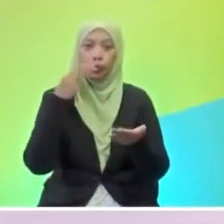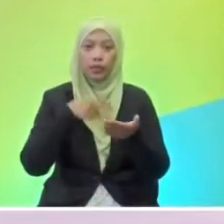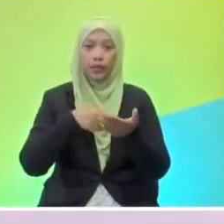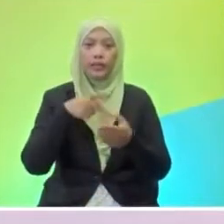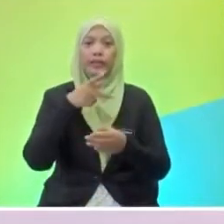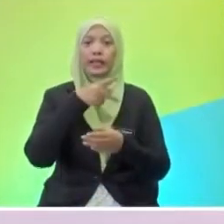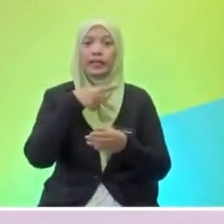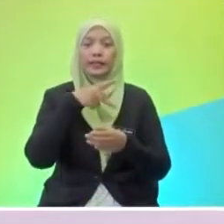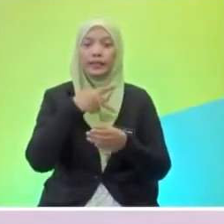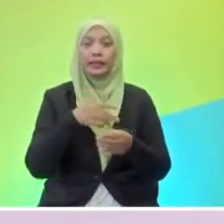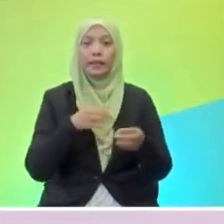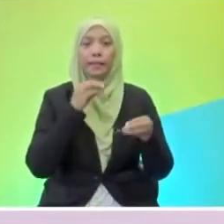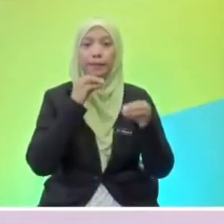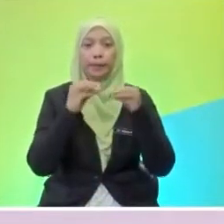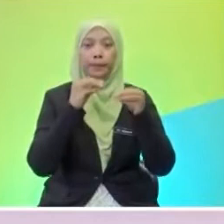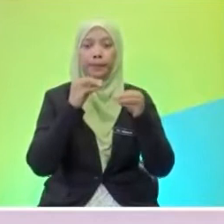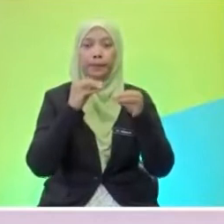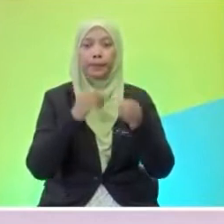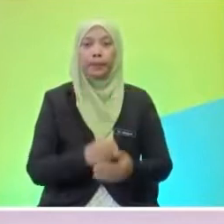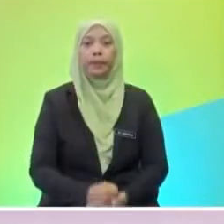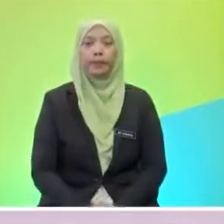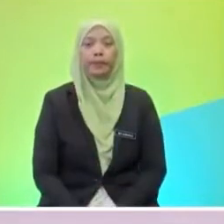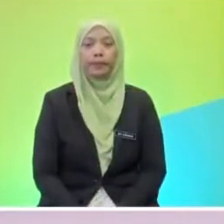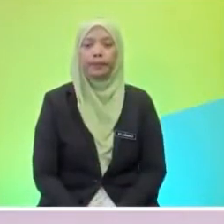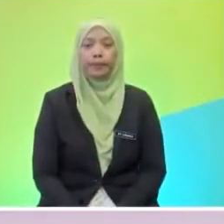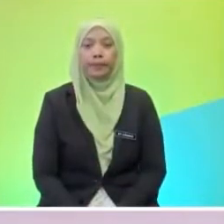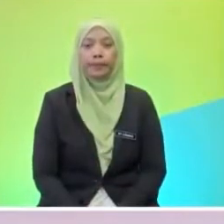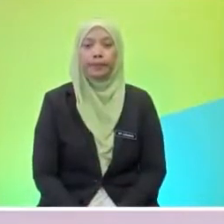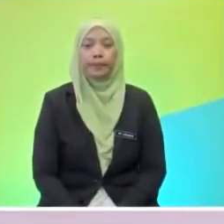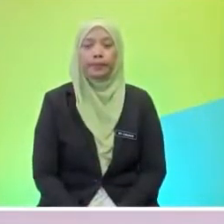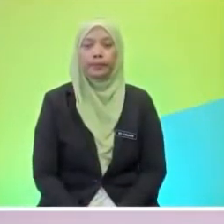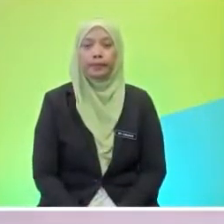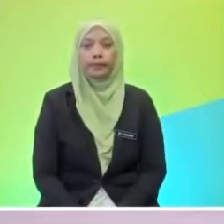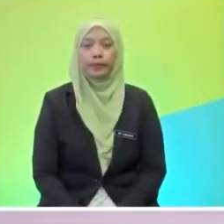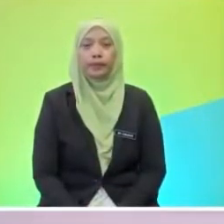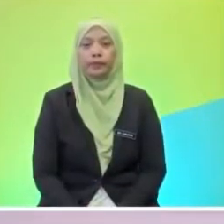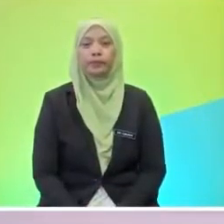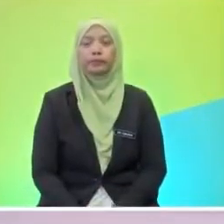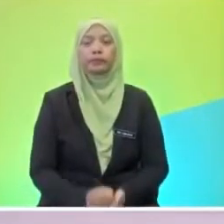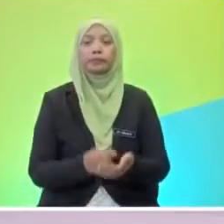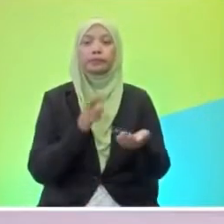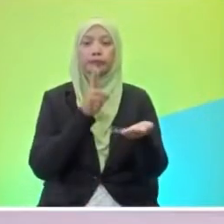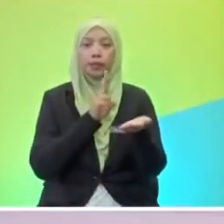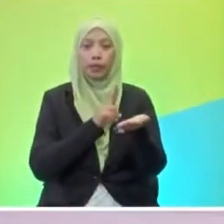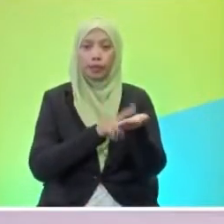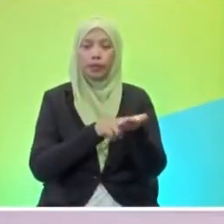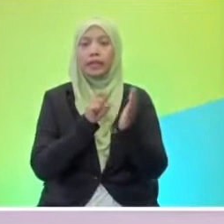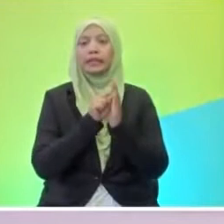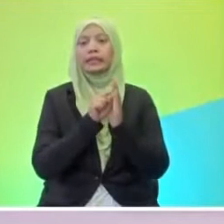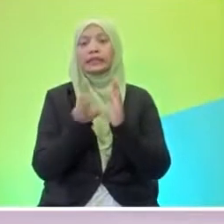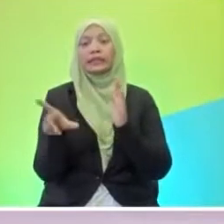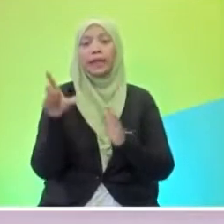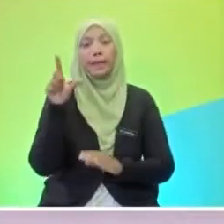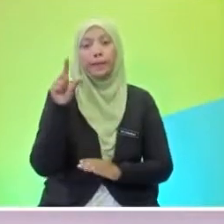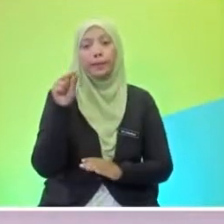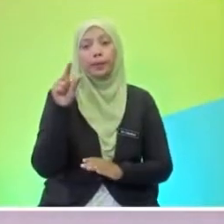pelajaran asas kelestarian tingkatan 5 mungkin dengan perawatan sisa dan kita bersama dengan